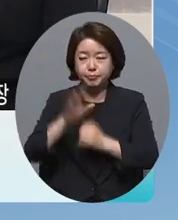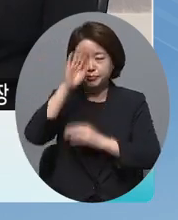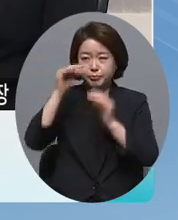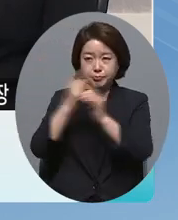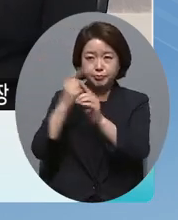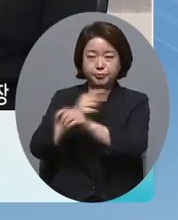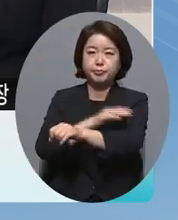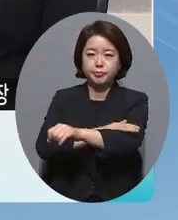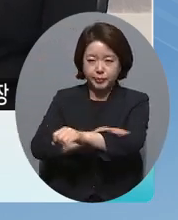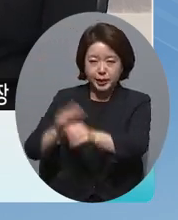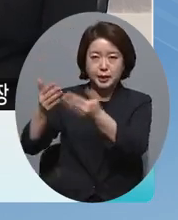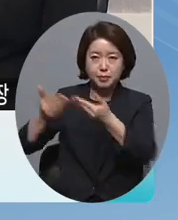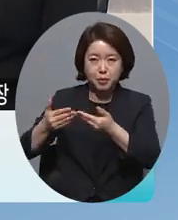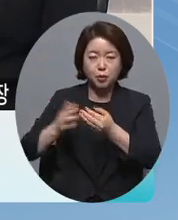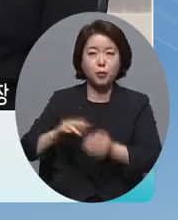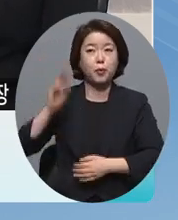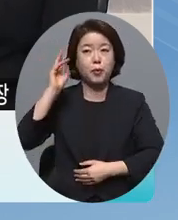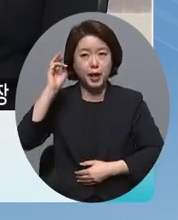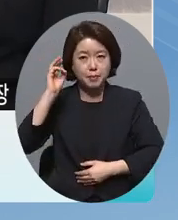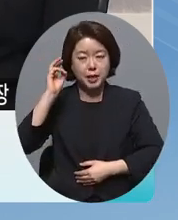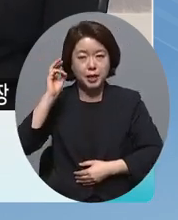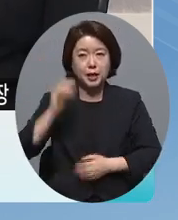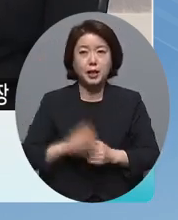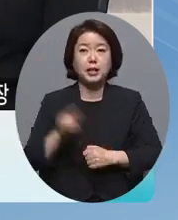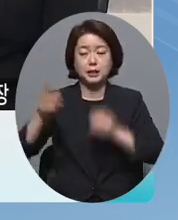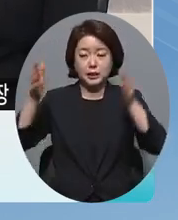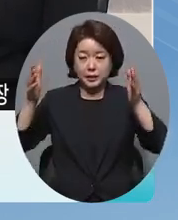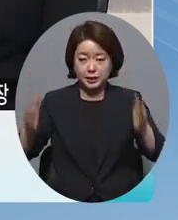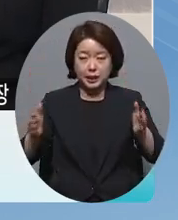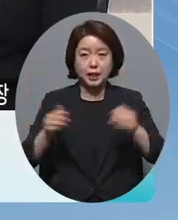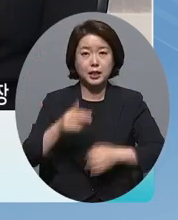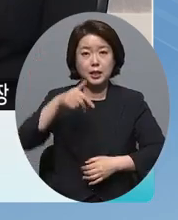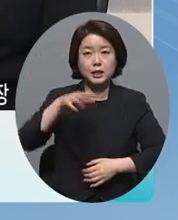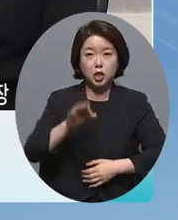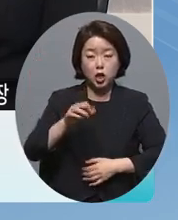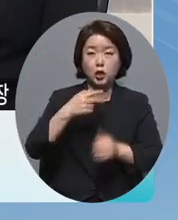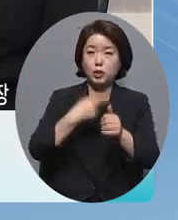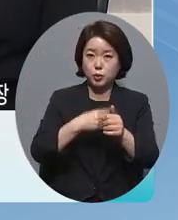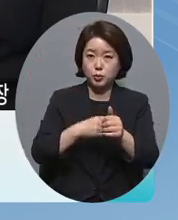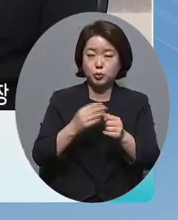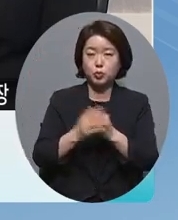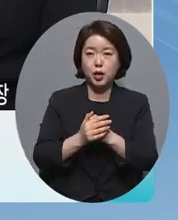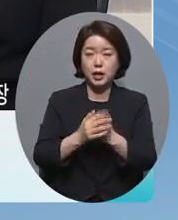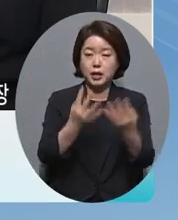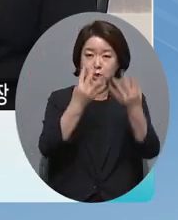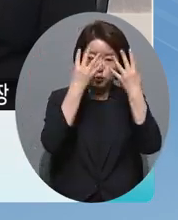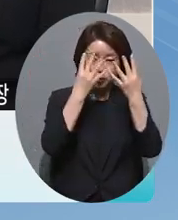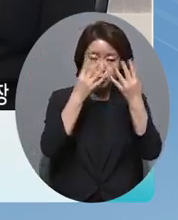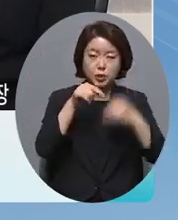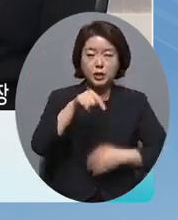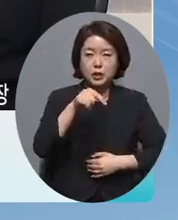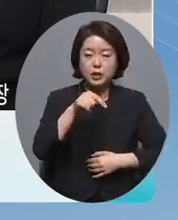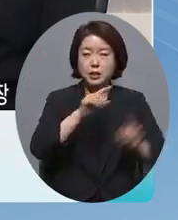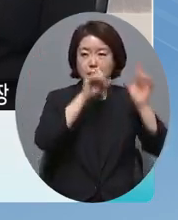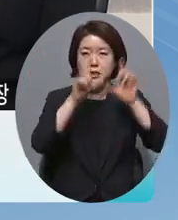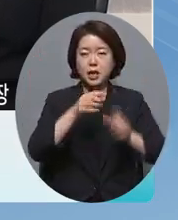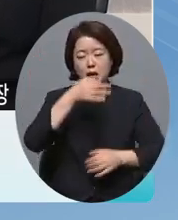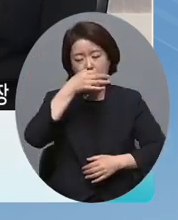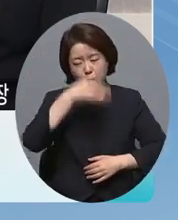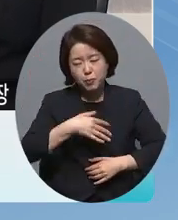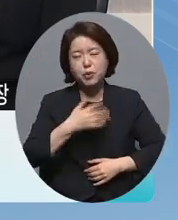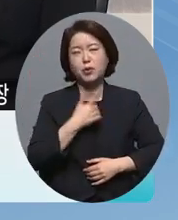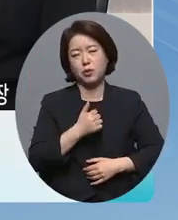잘 받고 아마도 그간 정경심 교수가 실은 수감생활을 굉장히 힘들어했다고